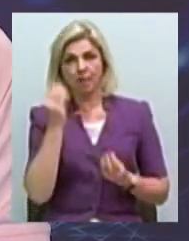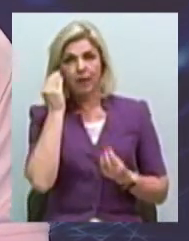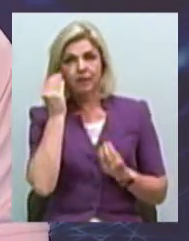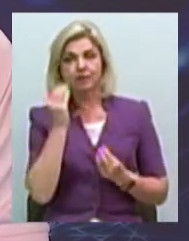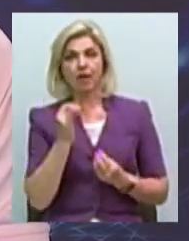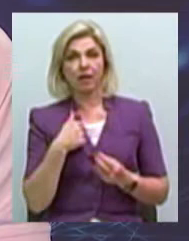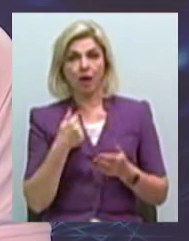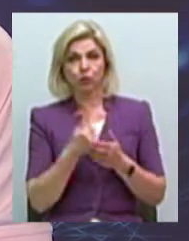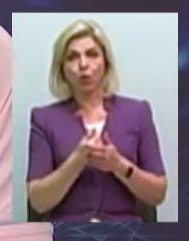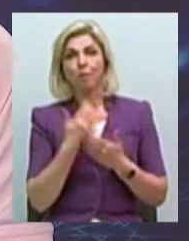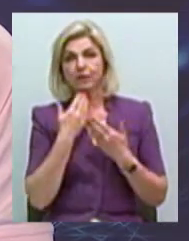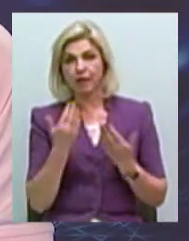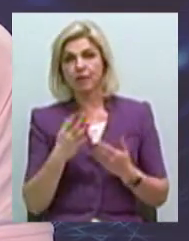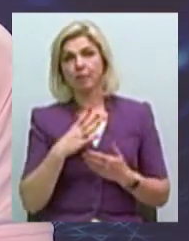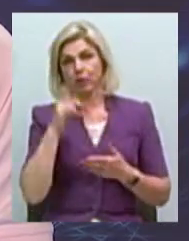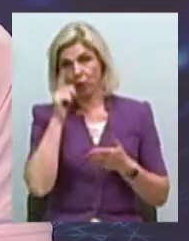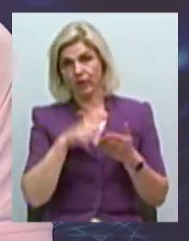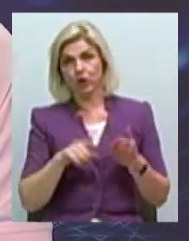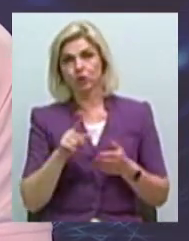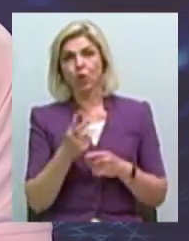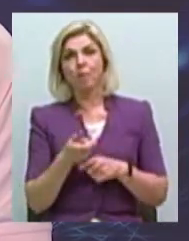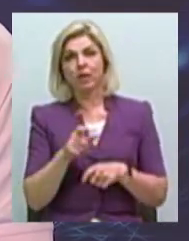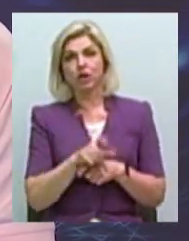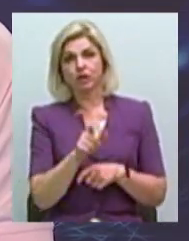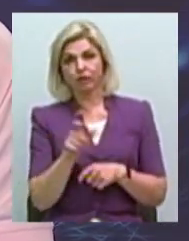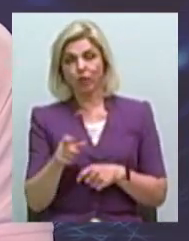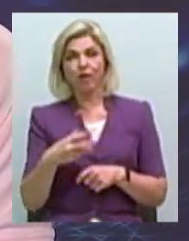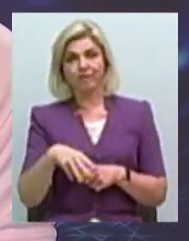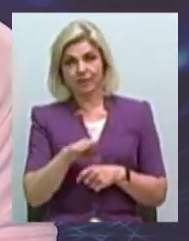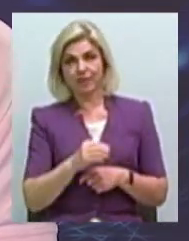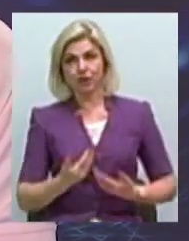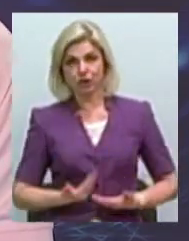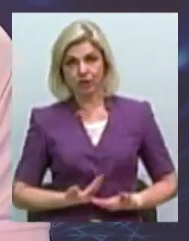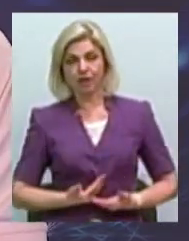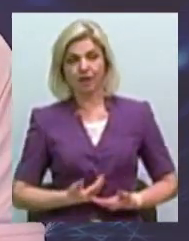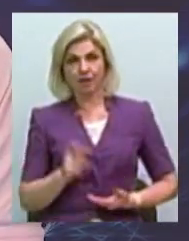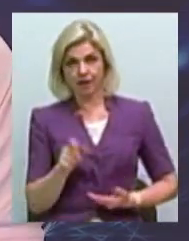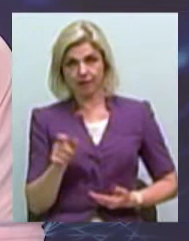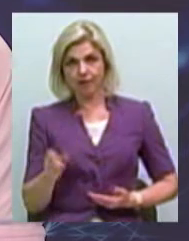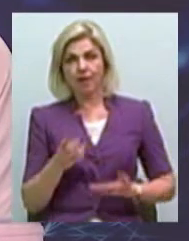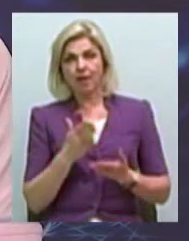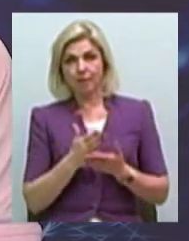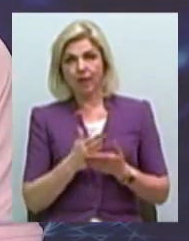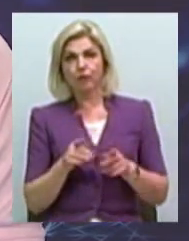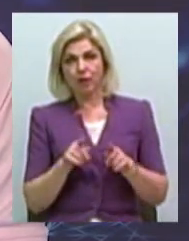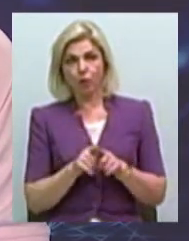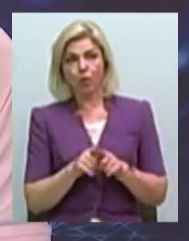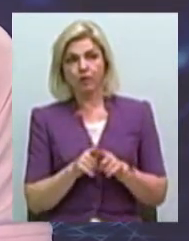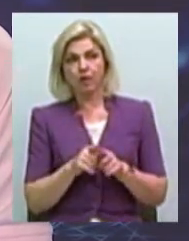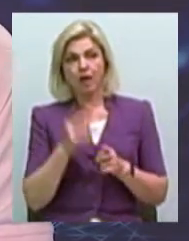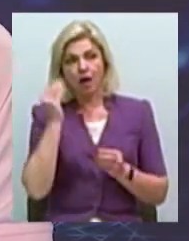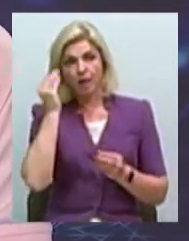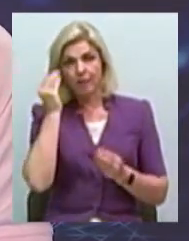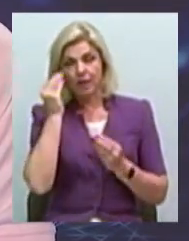я до последнего был уверен, что большинство, как говорится, все жители, они имеют вот такое, как говорится, мировоззрение, как у